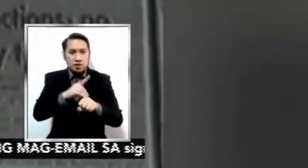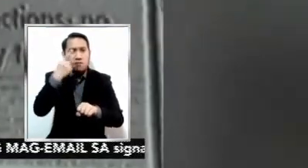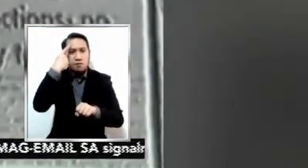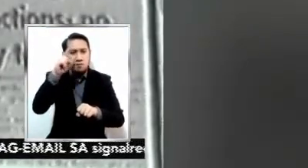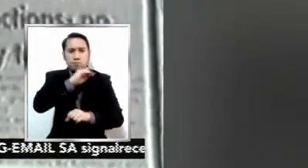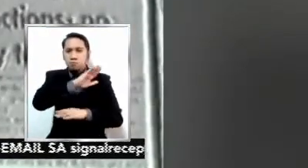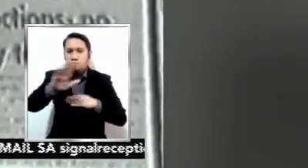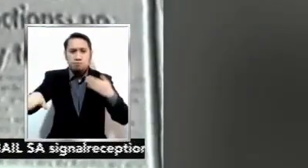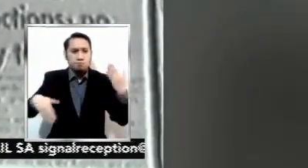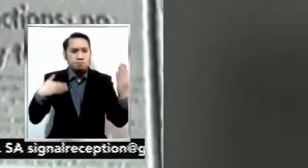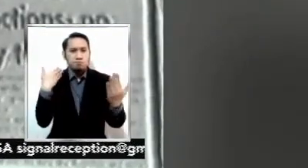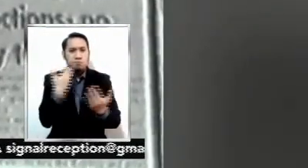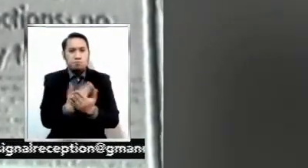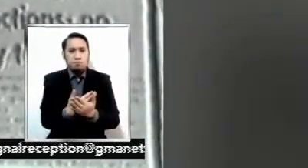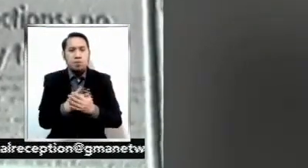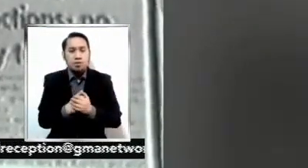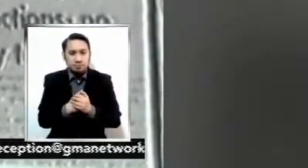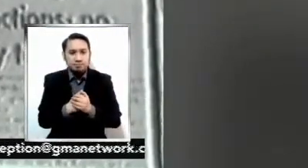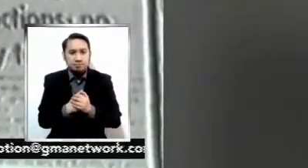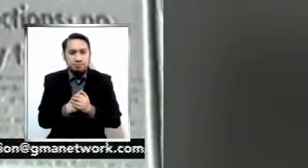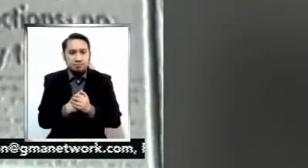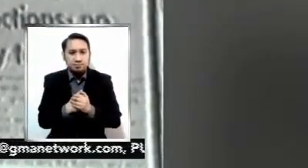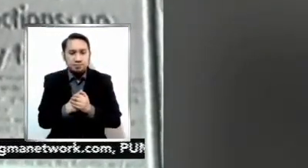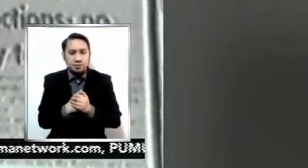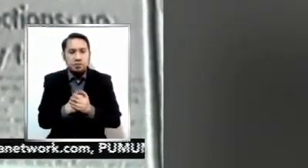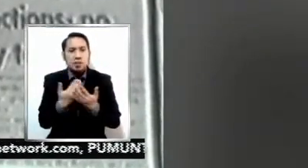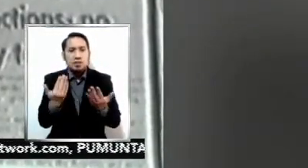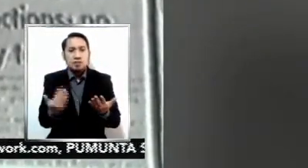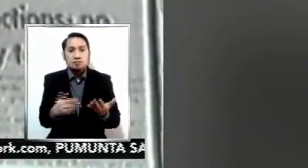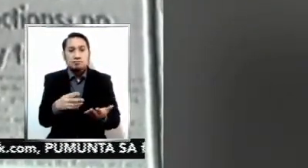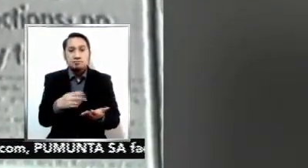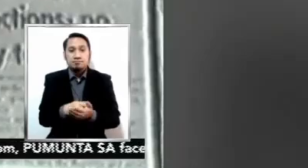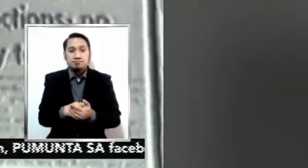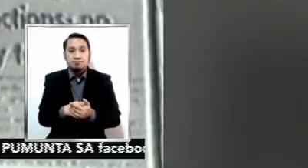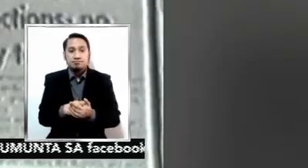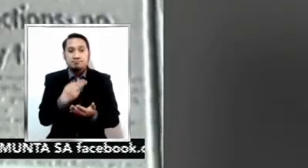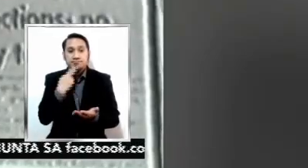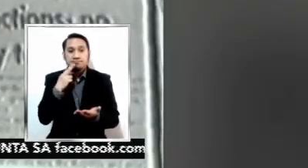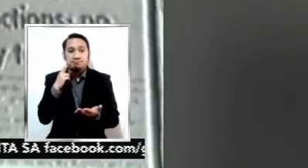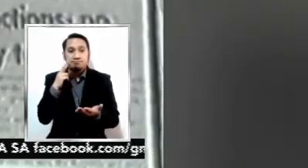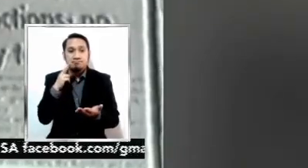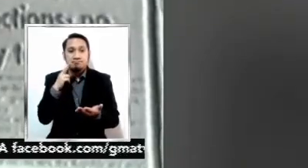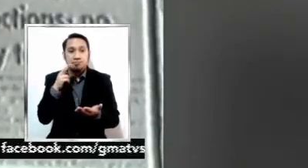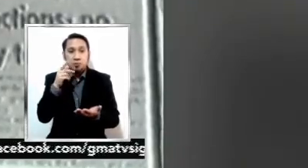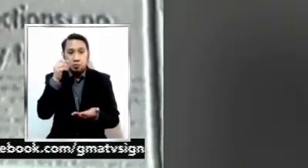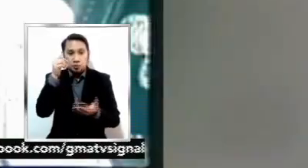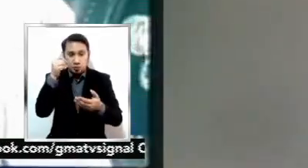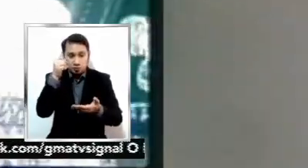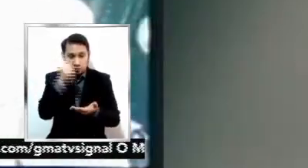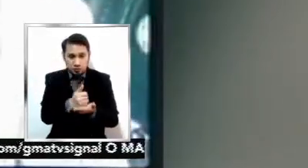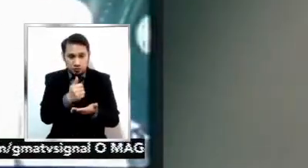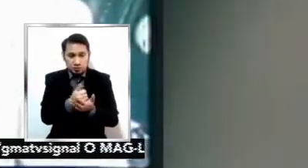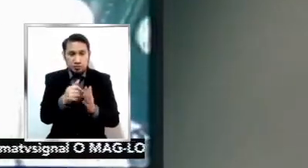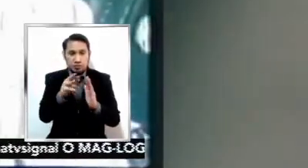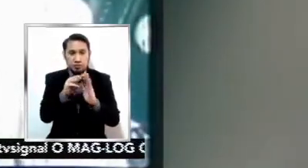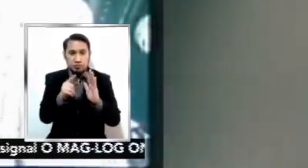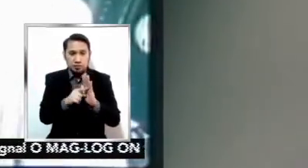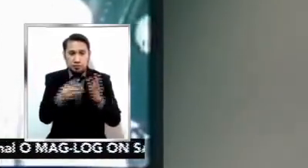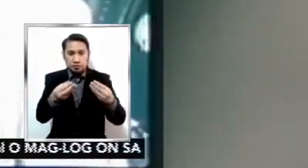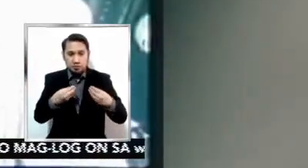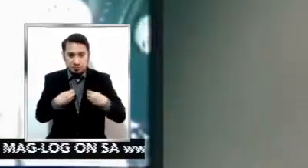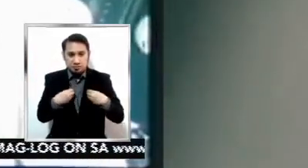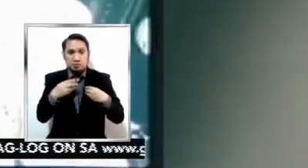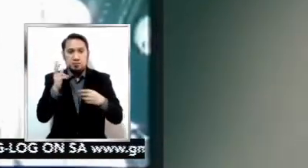have proclaimed martial law in accordance with the powers vested in the president. Sa kanila ring